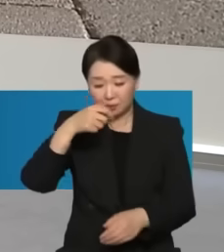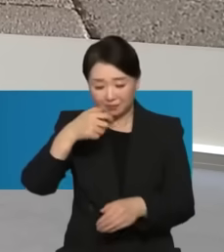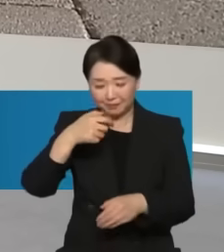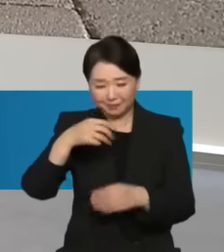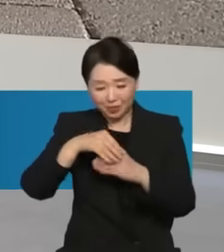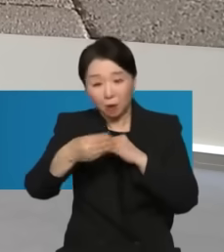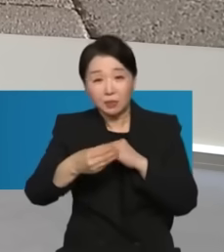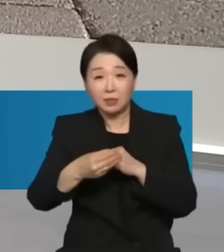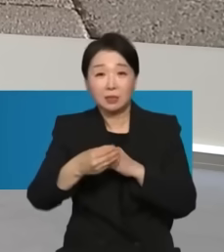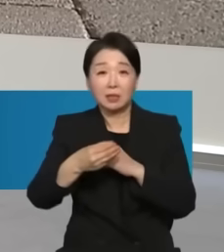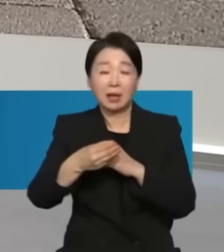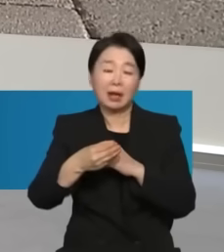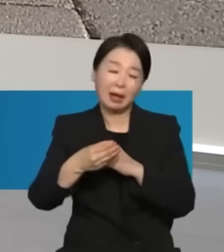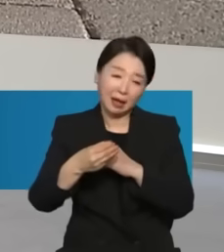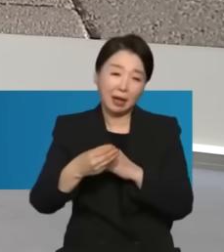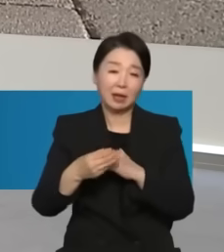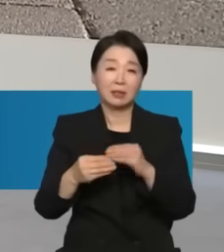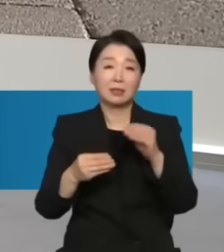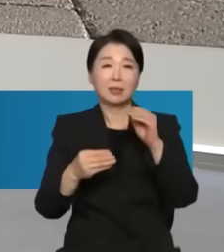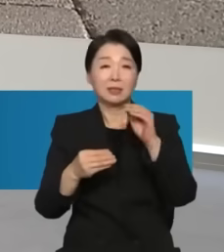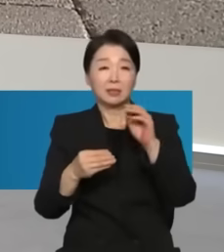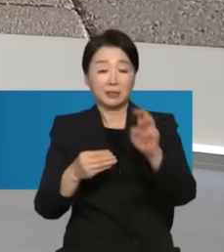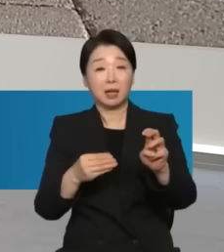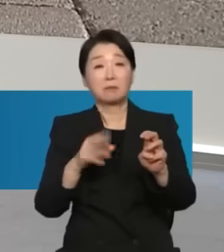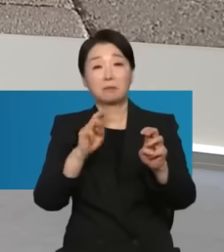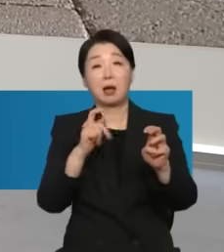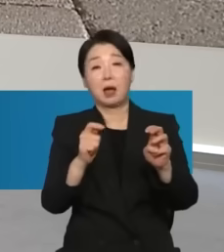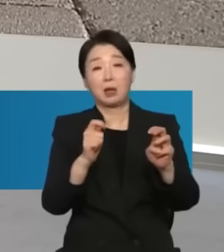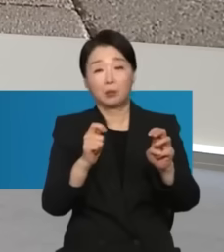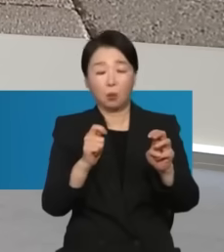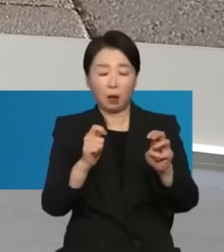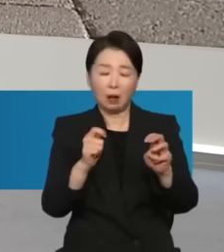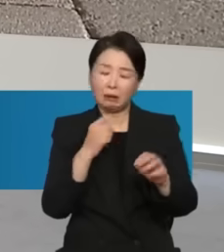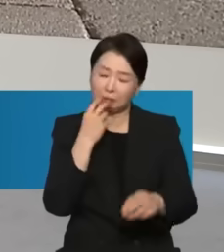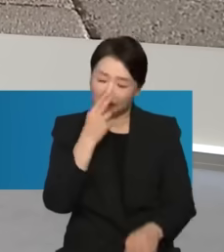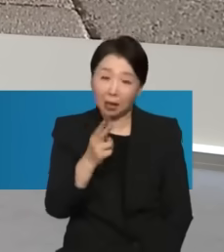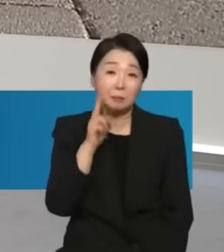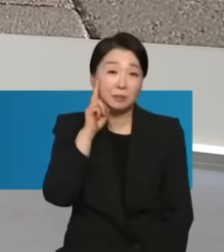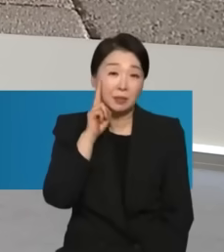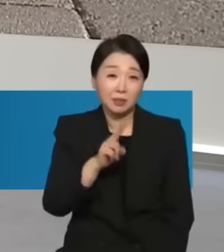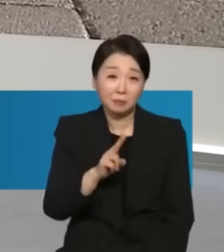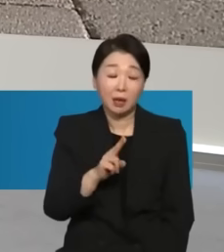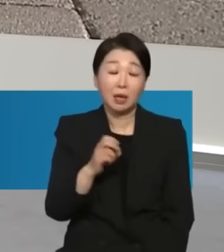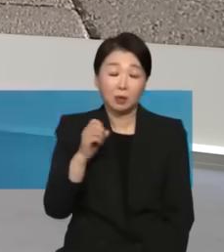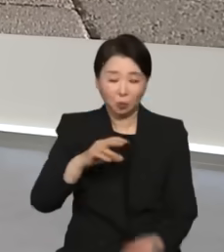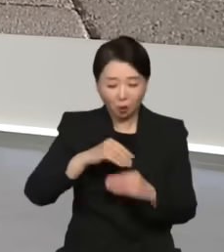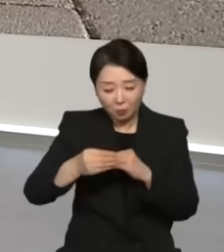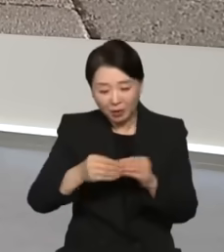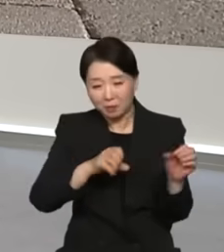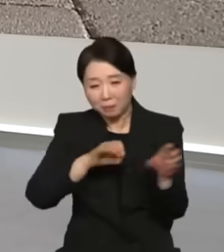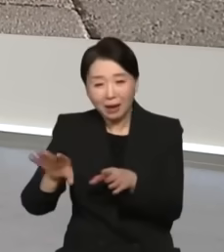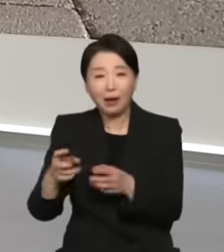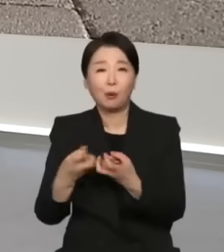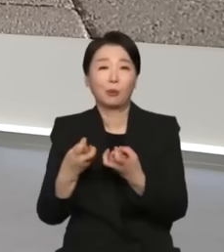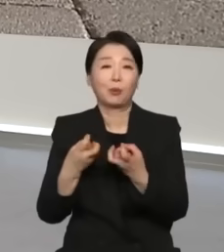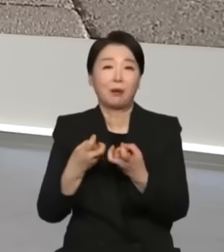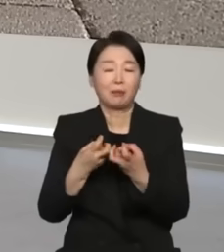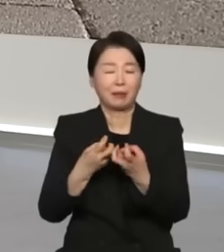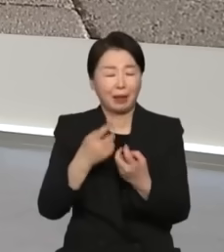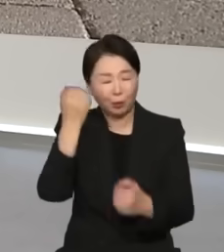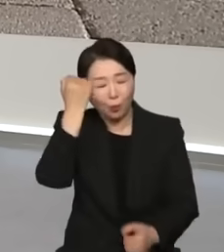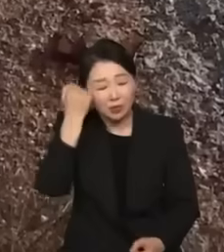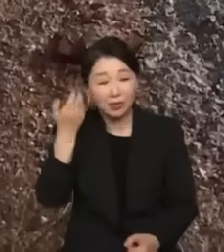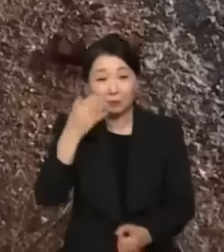정도입니다. 냄새는 물론이고 이 껍데기도 처리하기 쉽지 않았는데 새로운 시도가 시작됐습니다. 구석찬 기자가 다녀왔습니다.